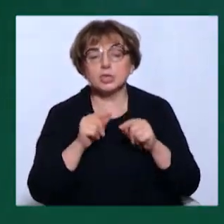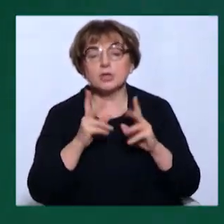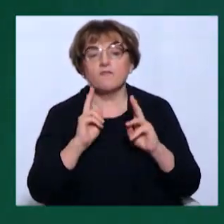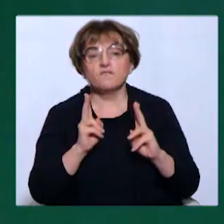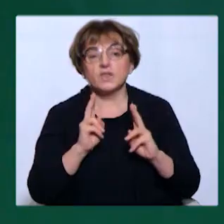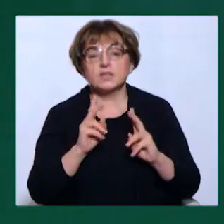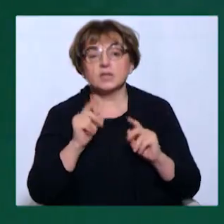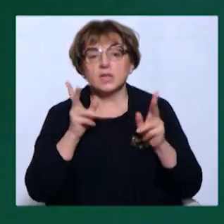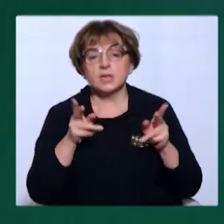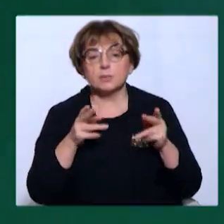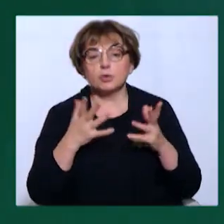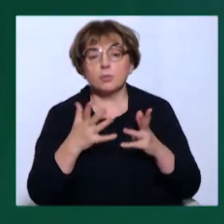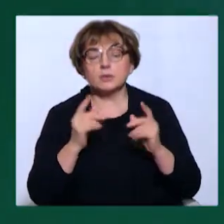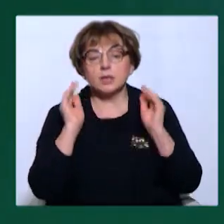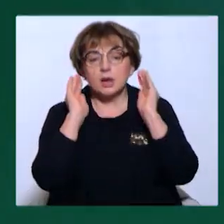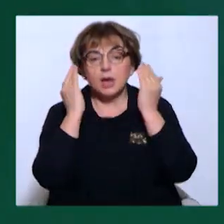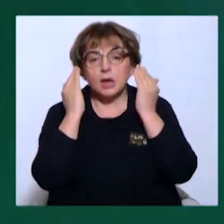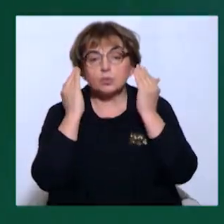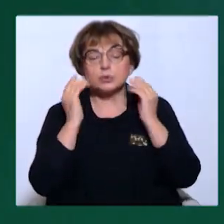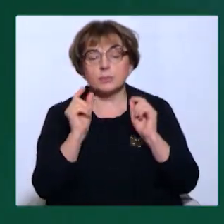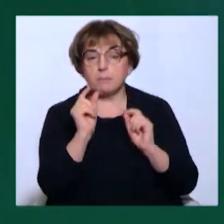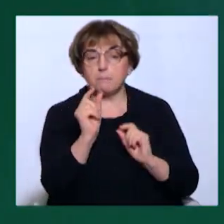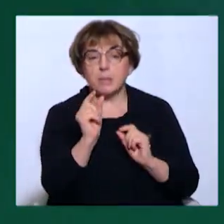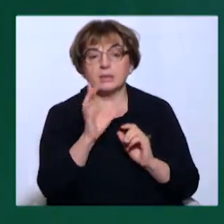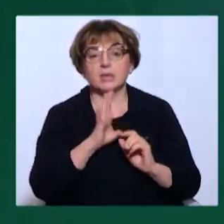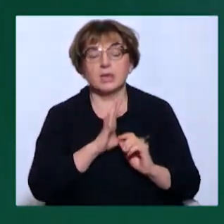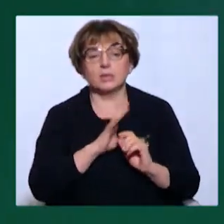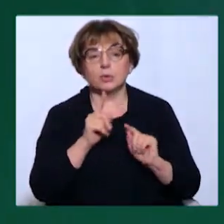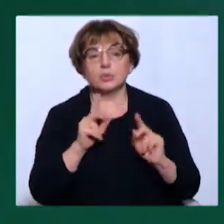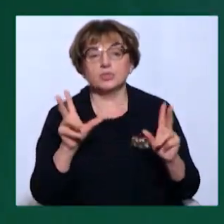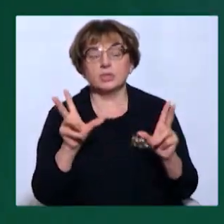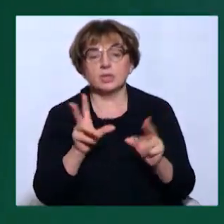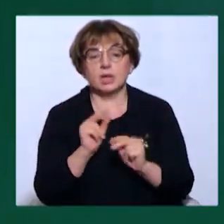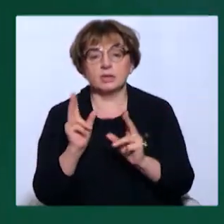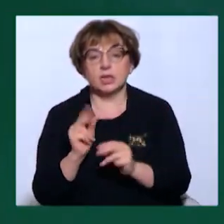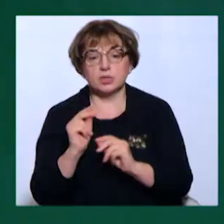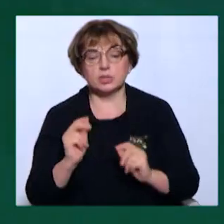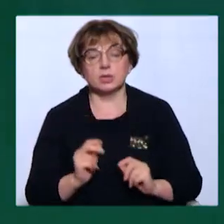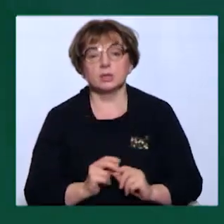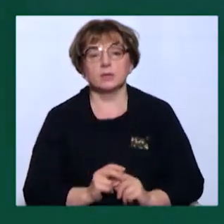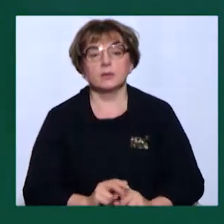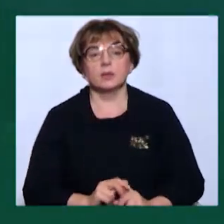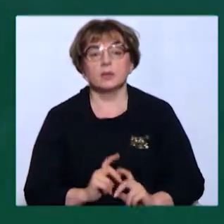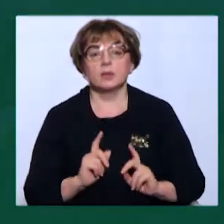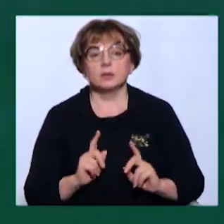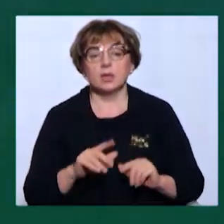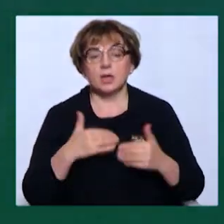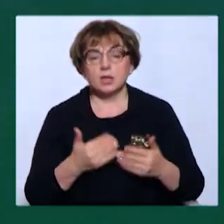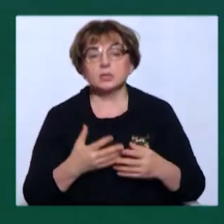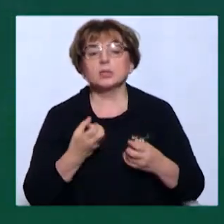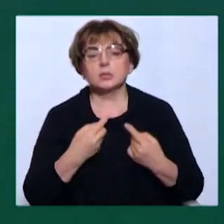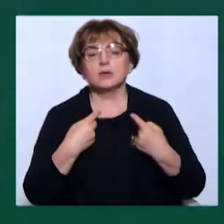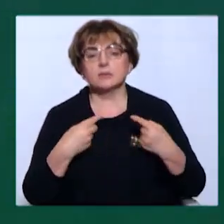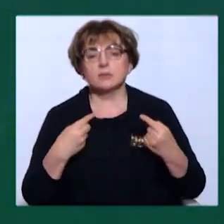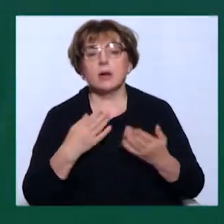ის კიბორჩხალები, რომლებსაც ჰქონდათ ლაყუჩის პატარა ნაპრალი, მცირე ნაპრალი. და ეს და კიდევ